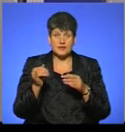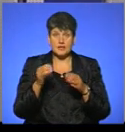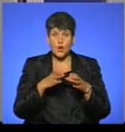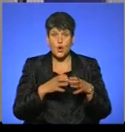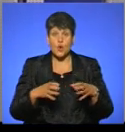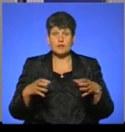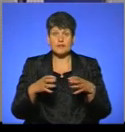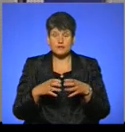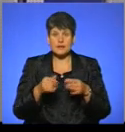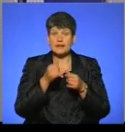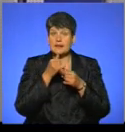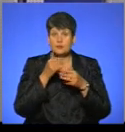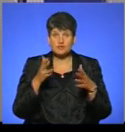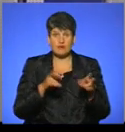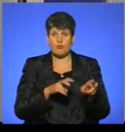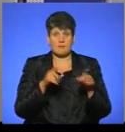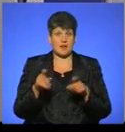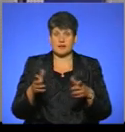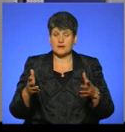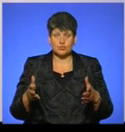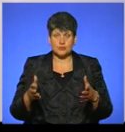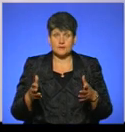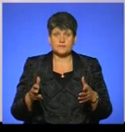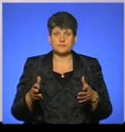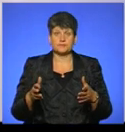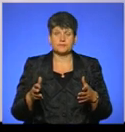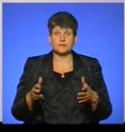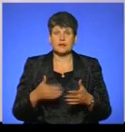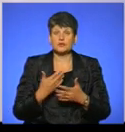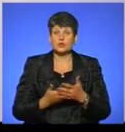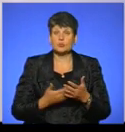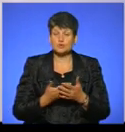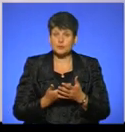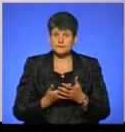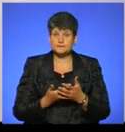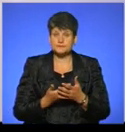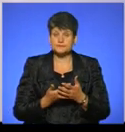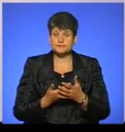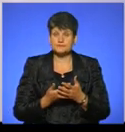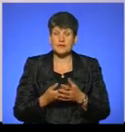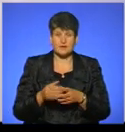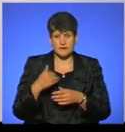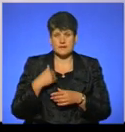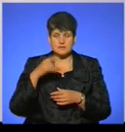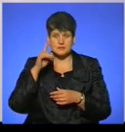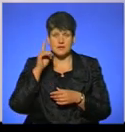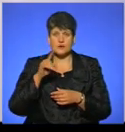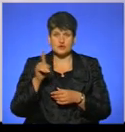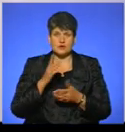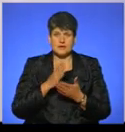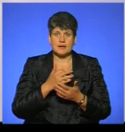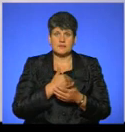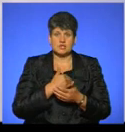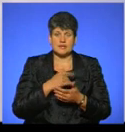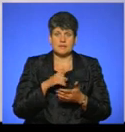такого неможливо перекинути. Тобто все-таки я знаю, що є бажання міської